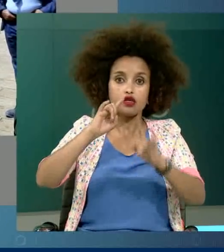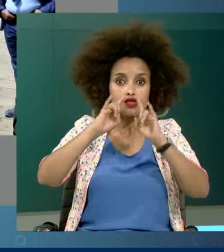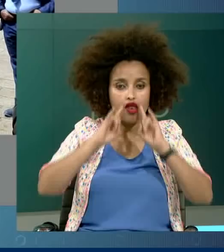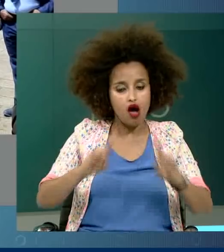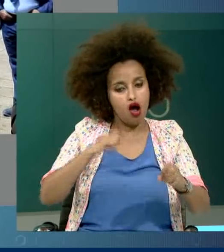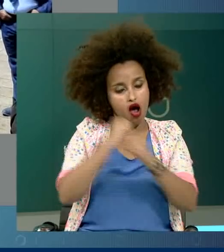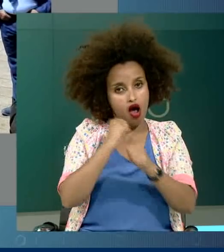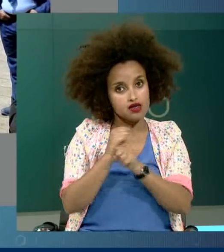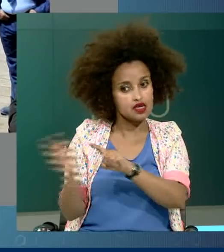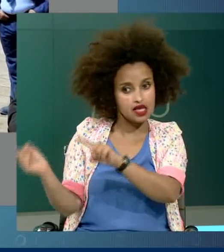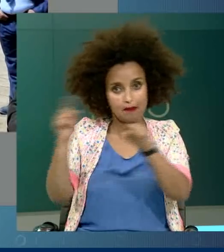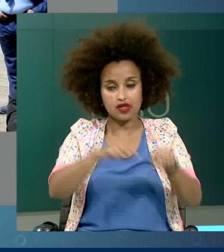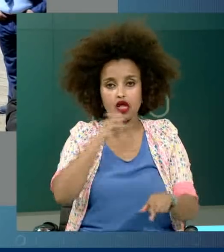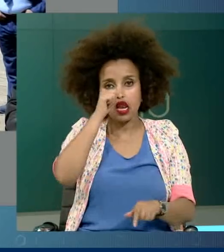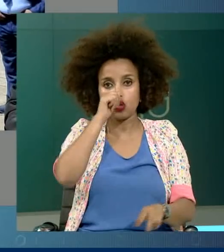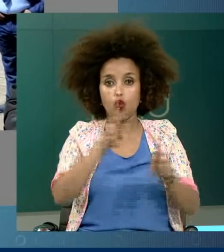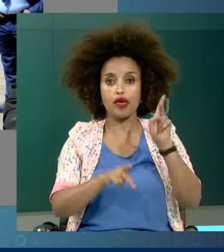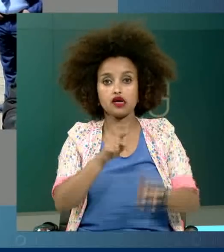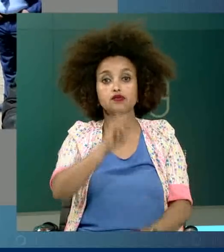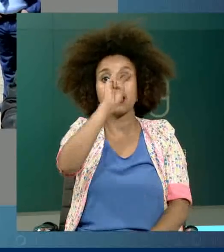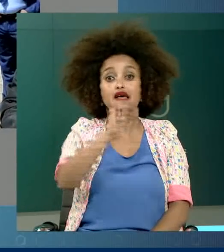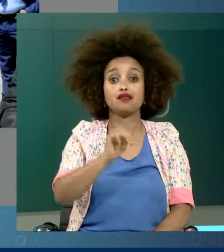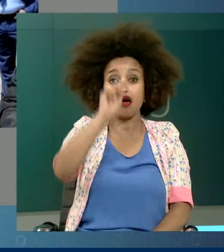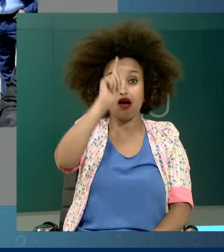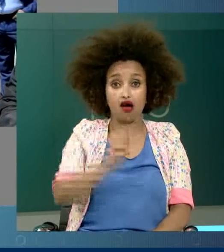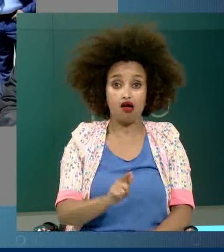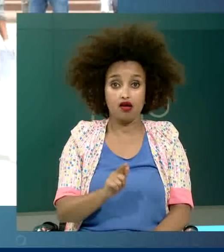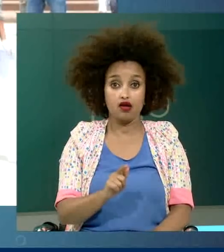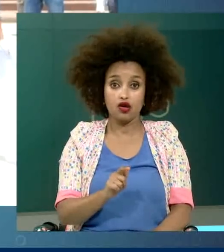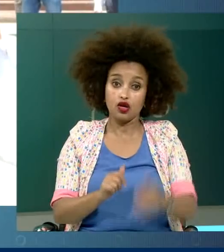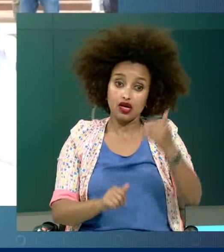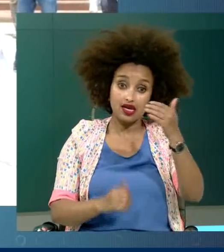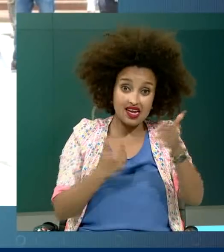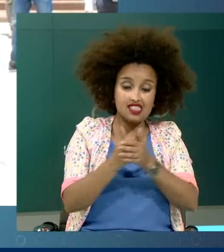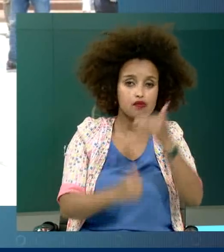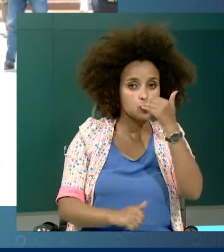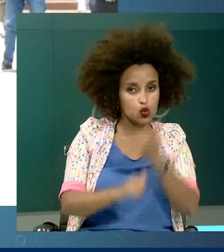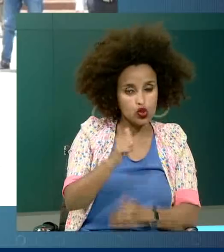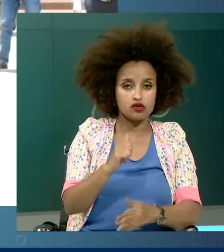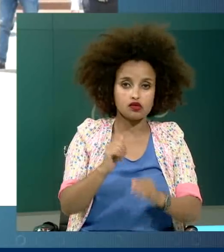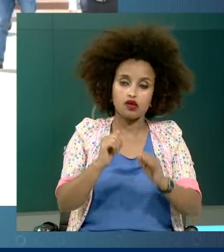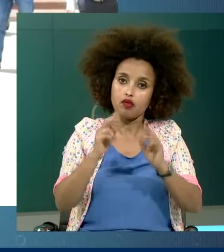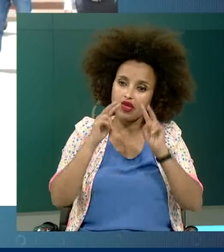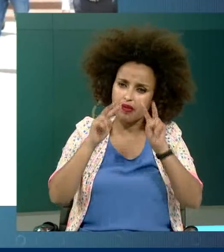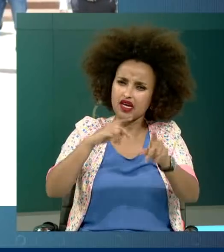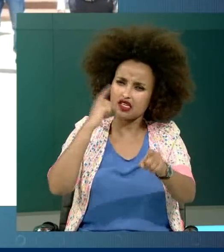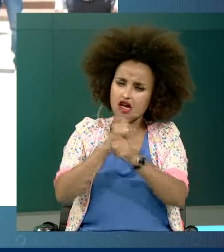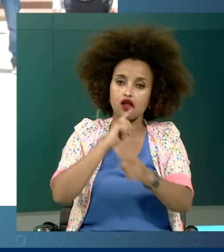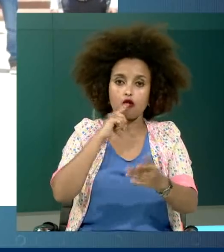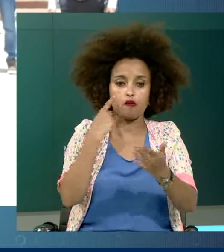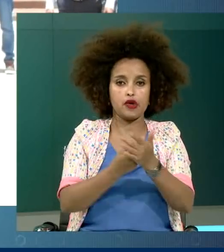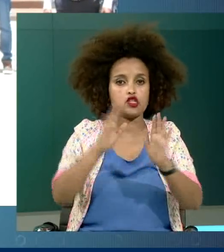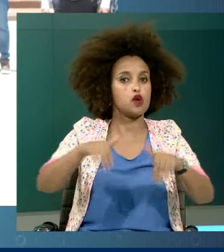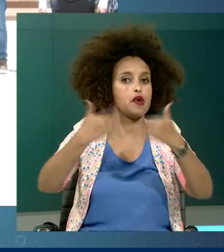መጥተን ለኢትዮጵያ ሕዝብ የጣና የእምቦጫንም የደረሰውን ጉዳት በተመለከተ ትክክለኛውን ዘገባ በመስጠት ነው የጀመርነው።